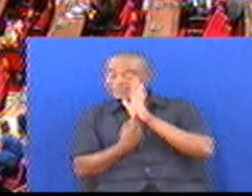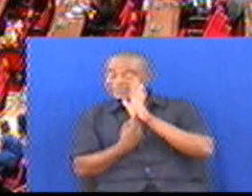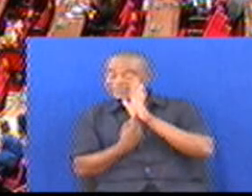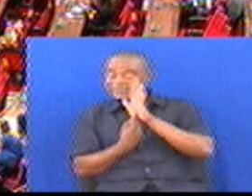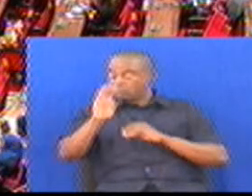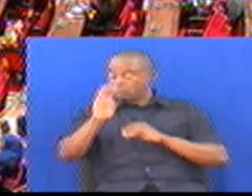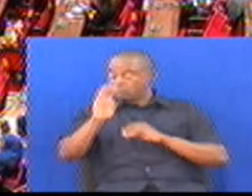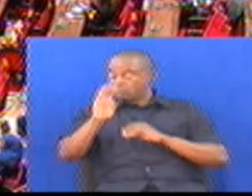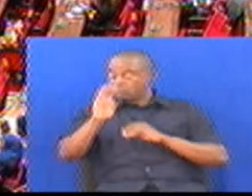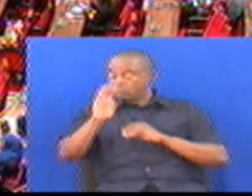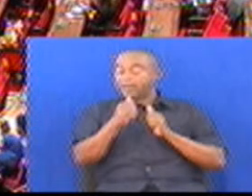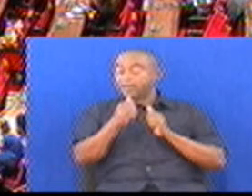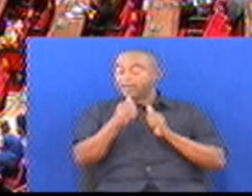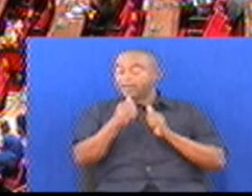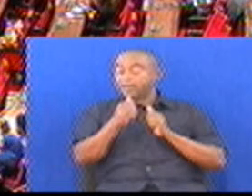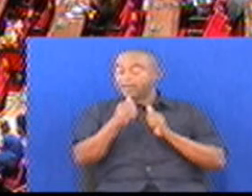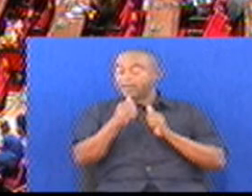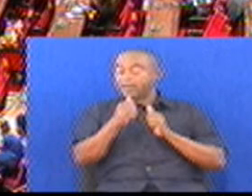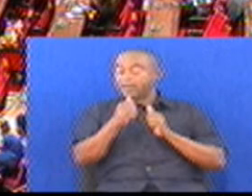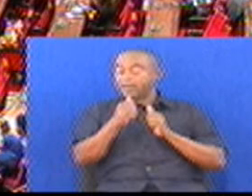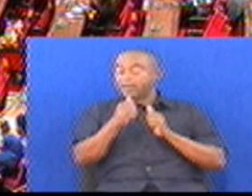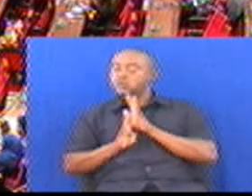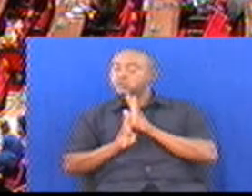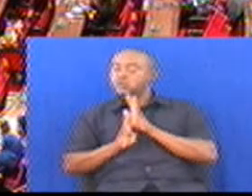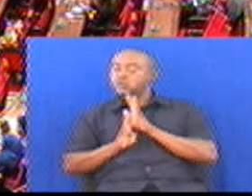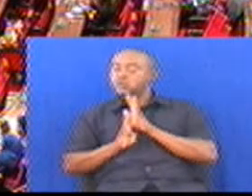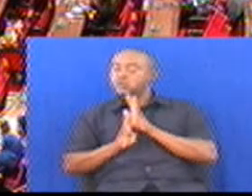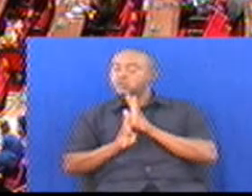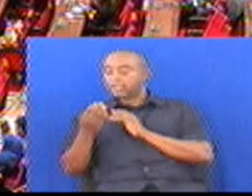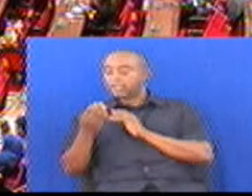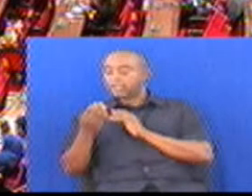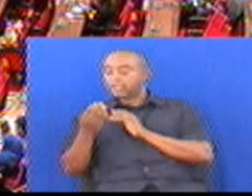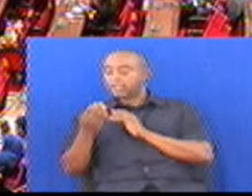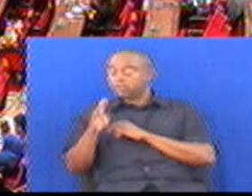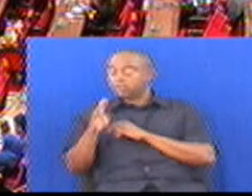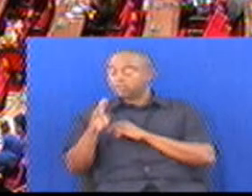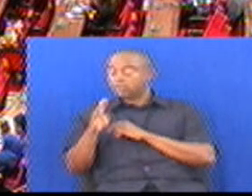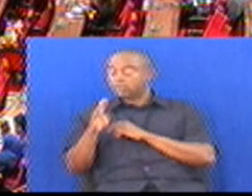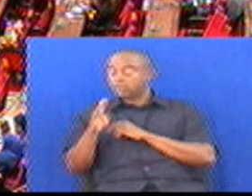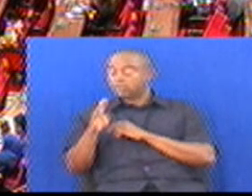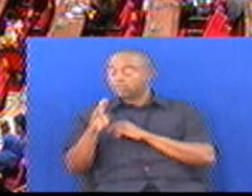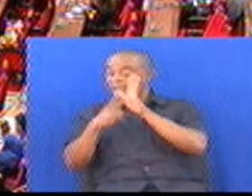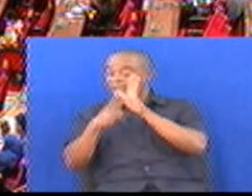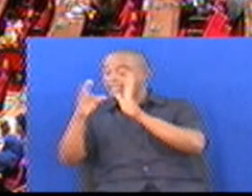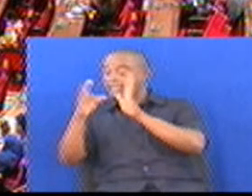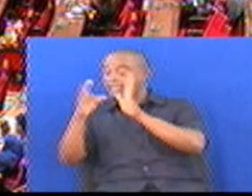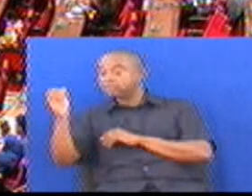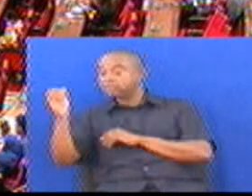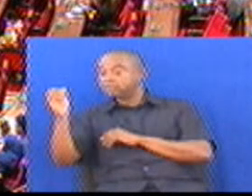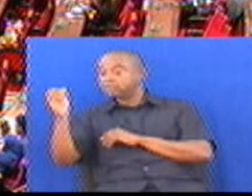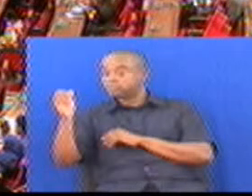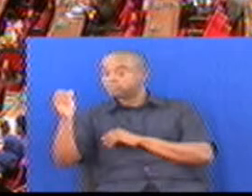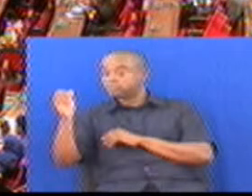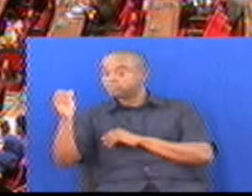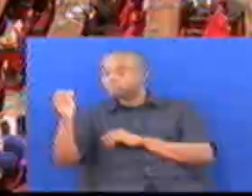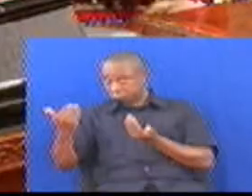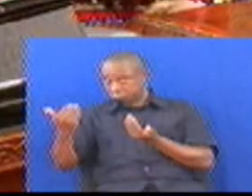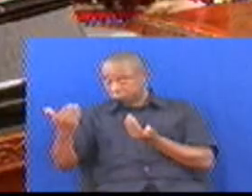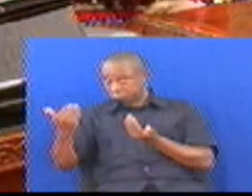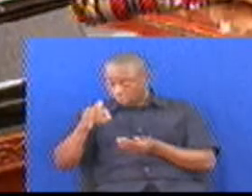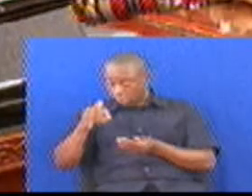mwaka 2015-16 hadi shilingi bilioni 470 kwa kipindi cha Julai hadi